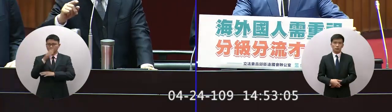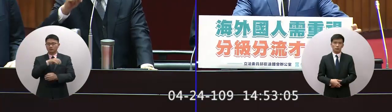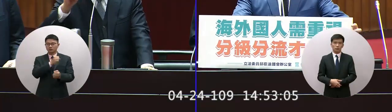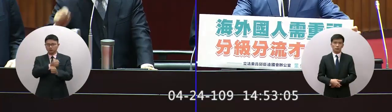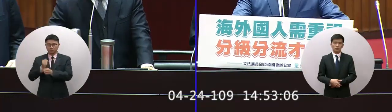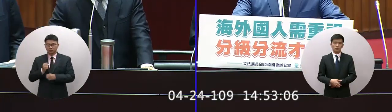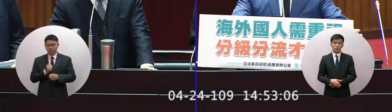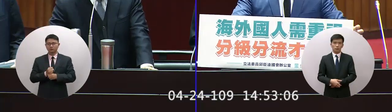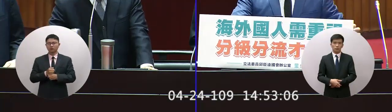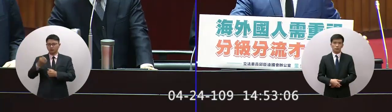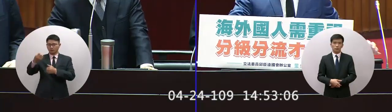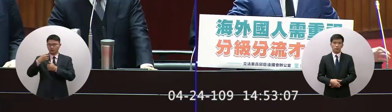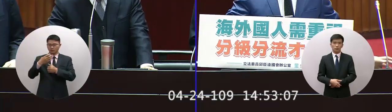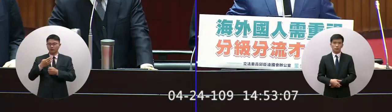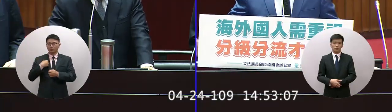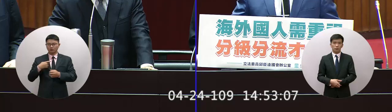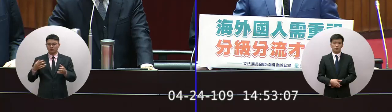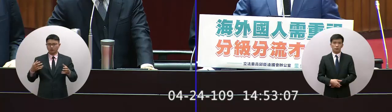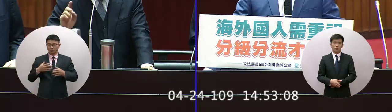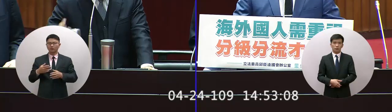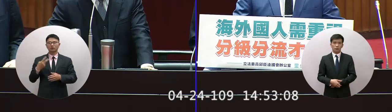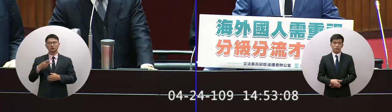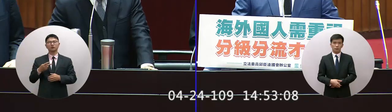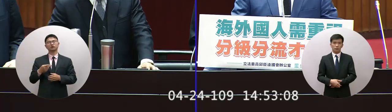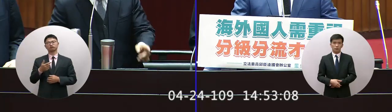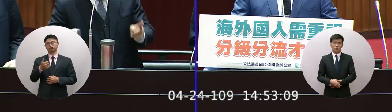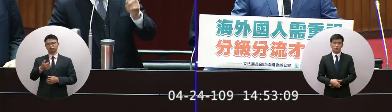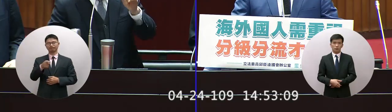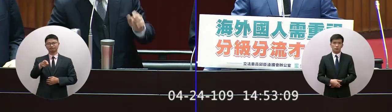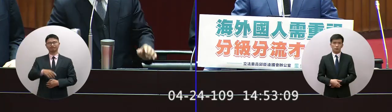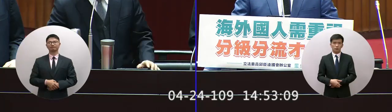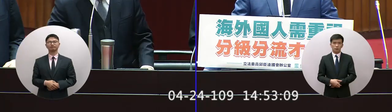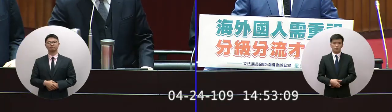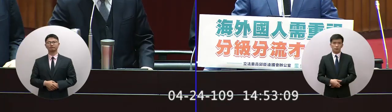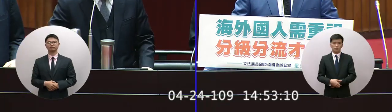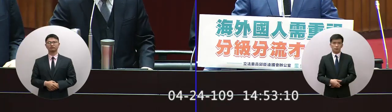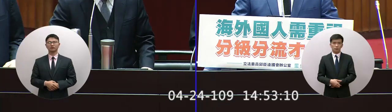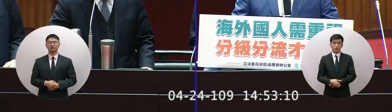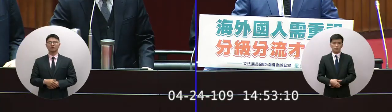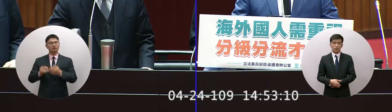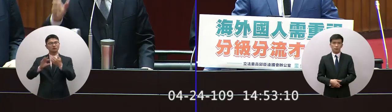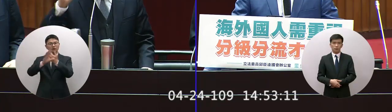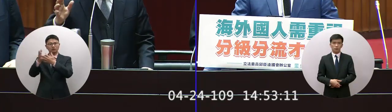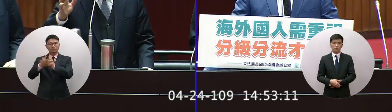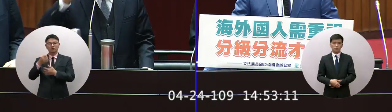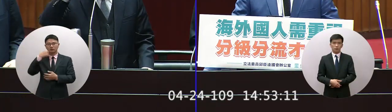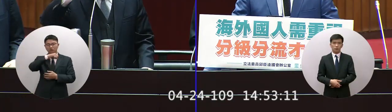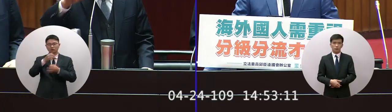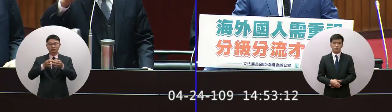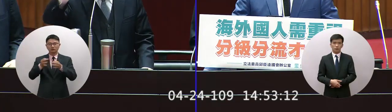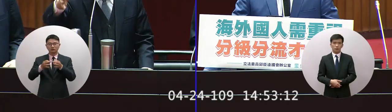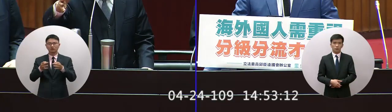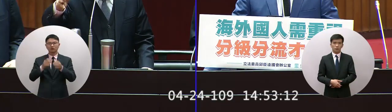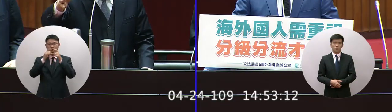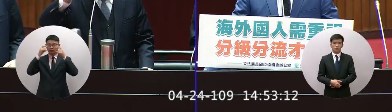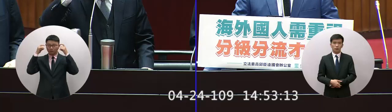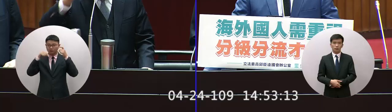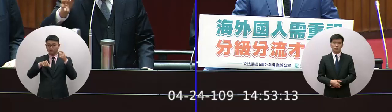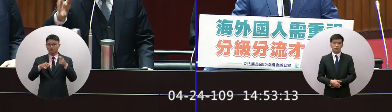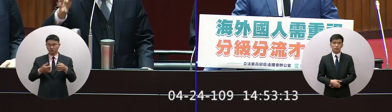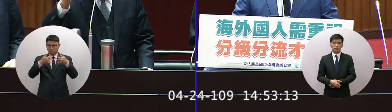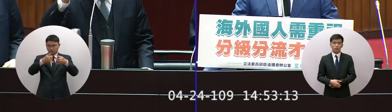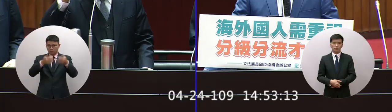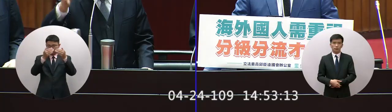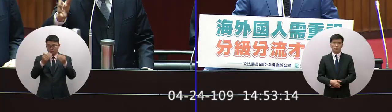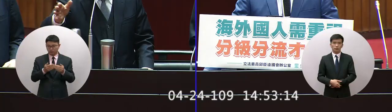步做较好啊，你搁得到伊的肯定，甲你多谢。即摆来咧讲海外台商口罩，咱口罩实名制